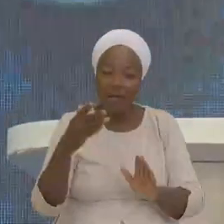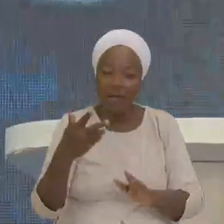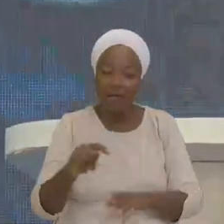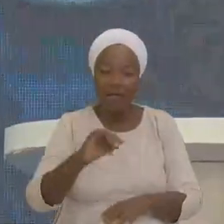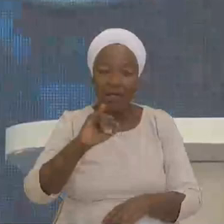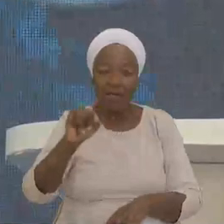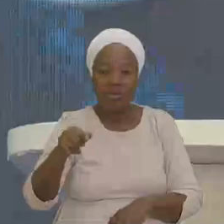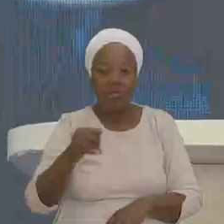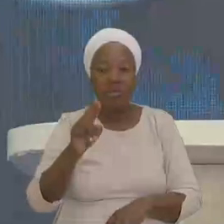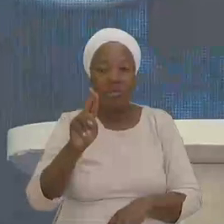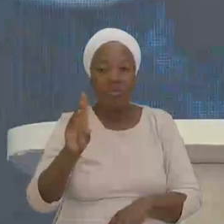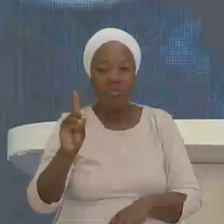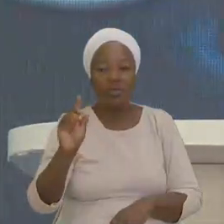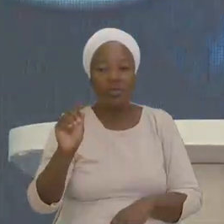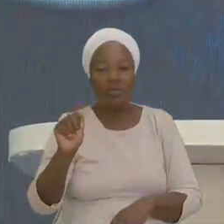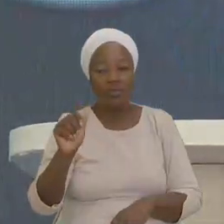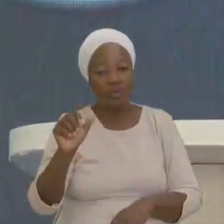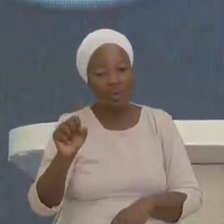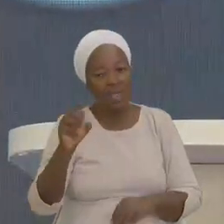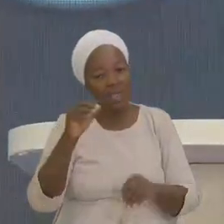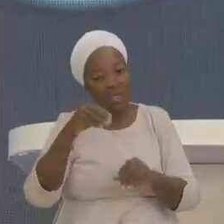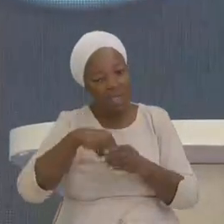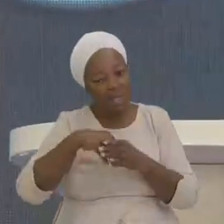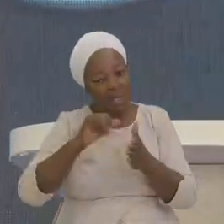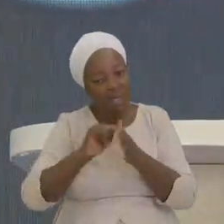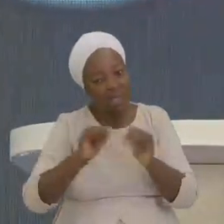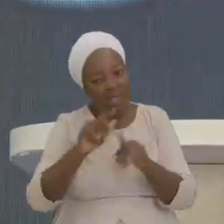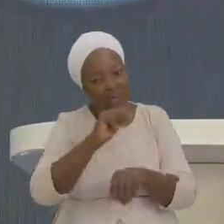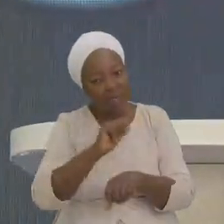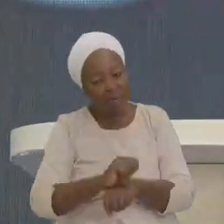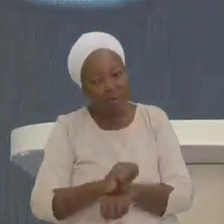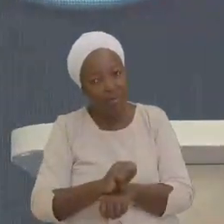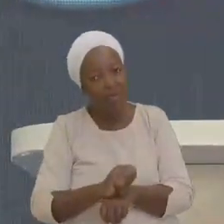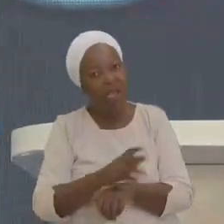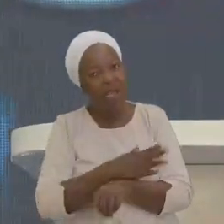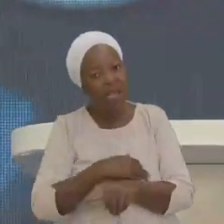Mais si tu laisses au Judas, qui est dans le même temple.